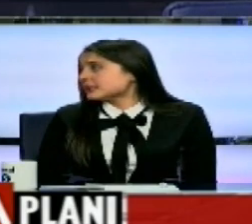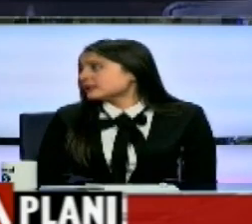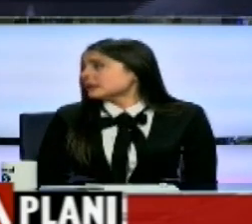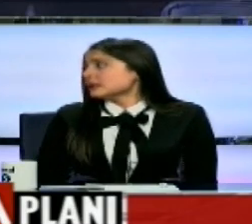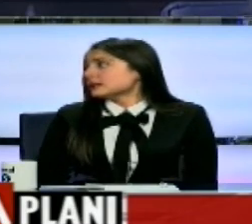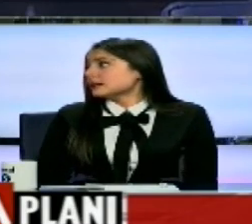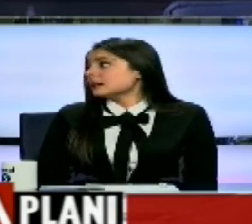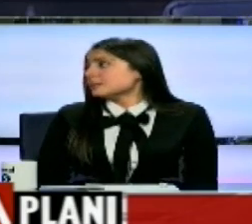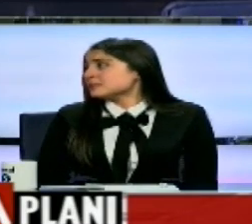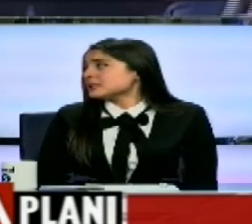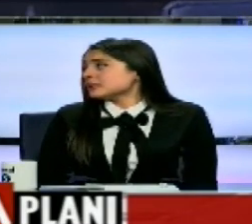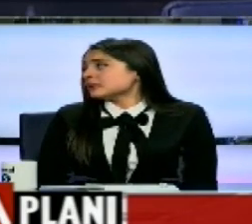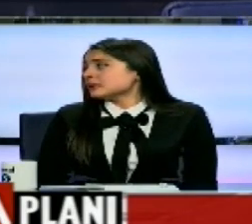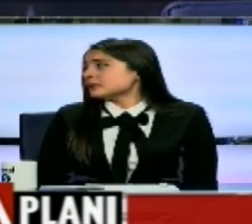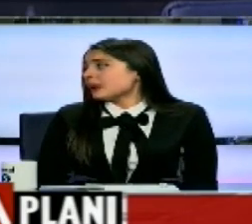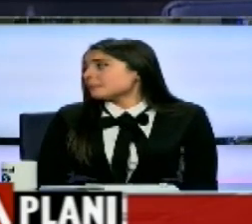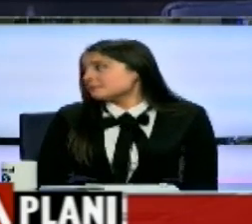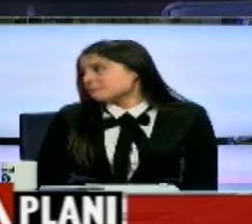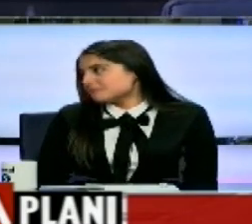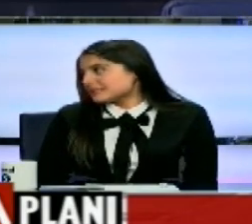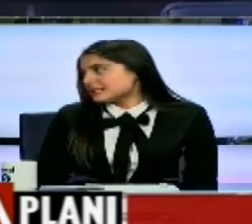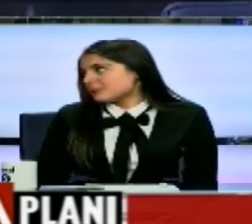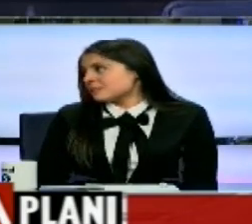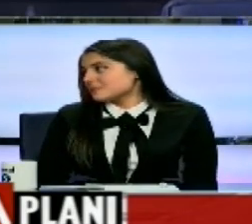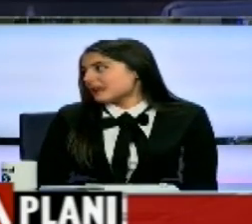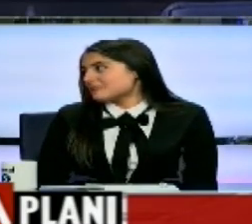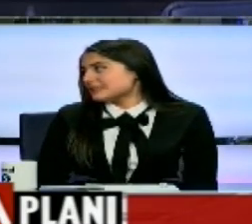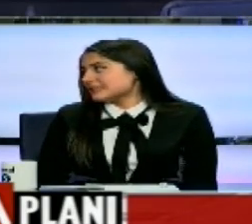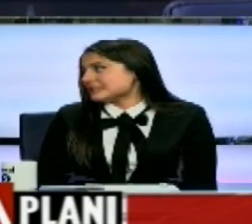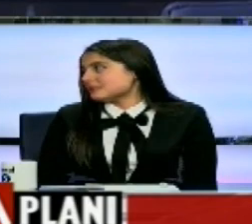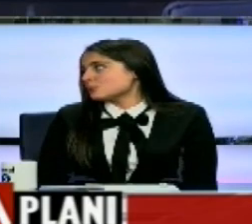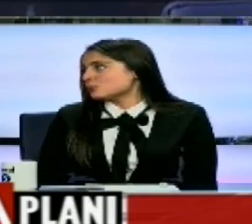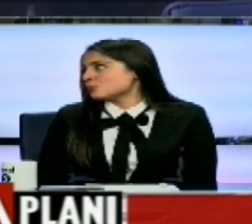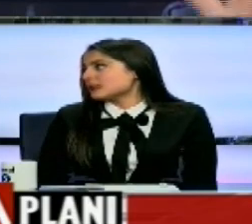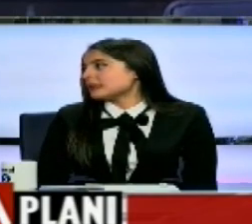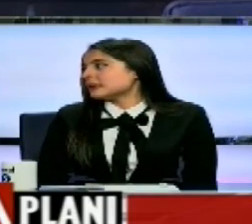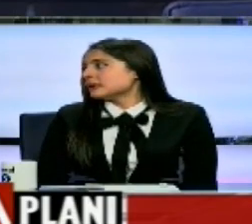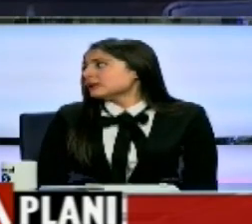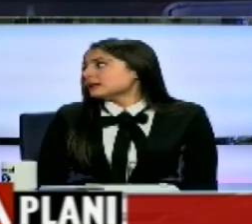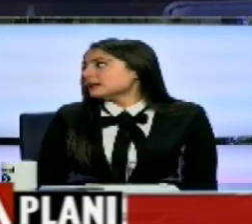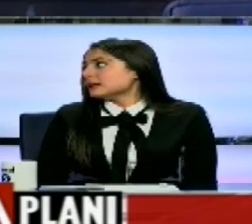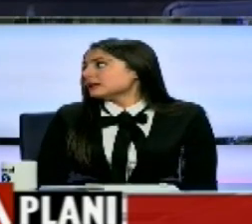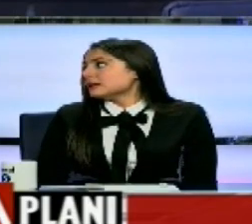ülkesi, hepimizin, yani biz hepimiz birer milletiz, biliyorsunuz. Yani